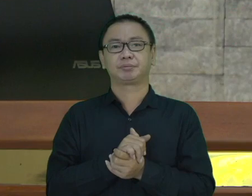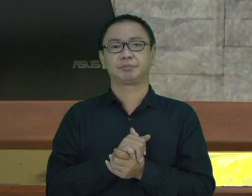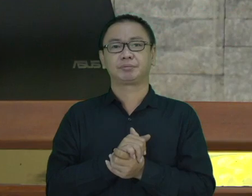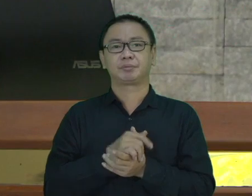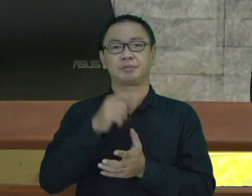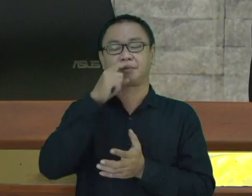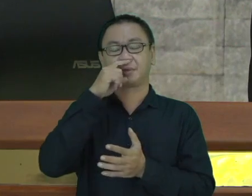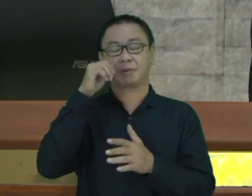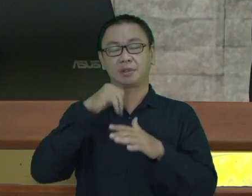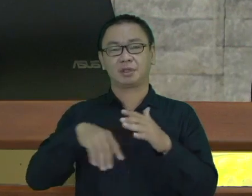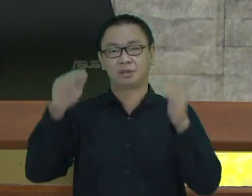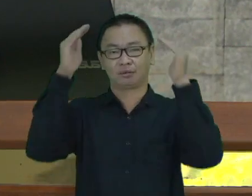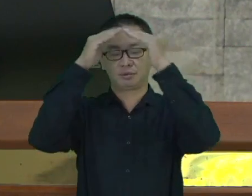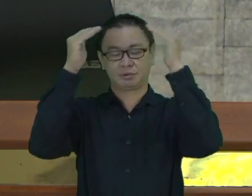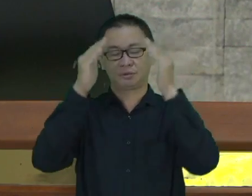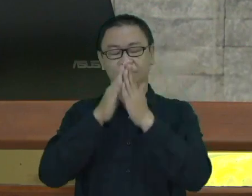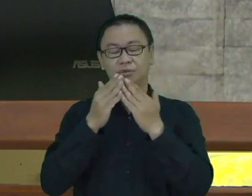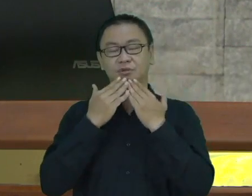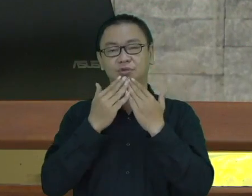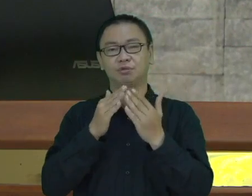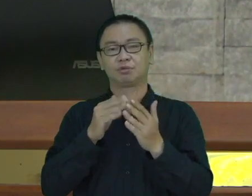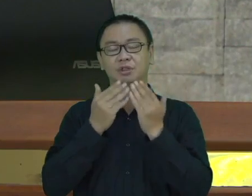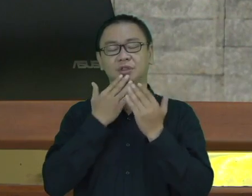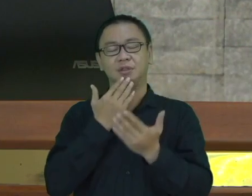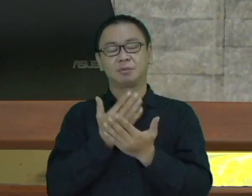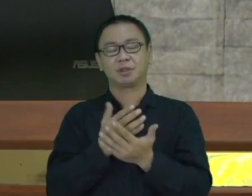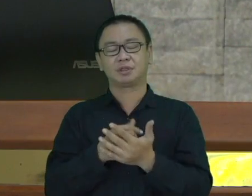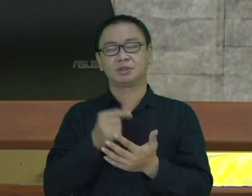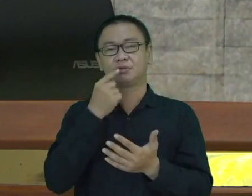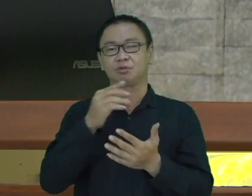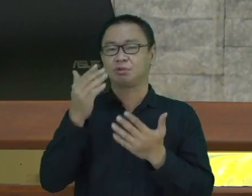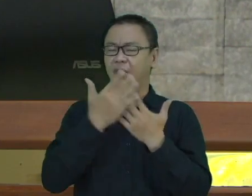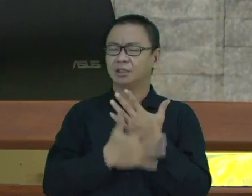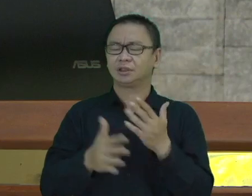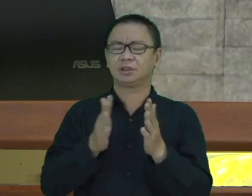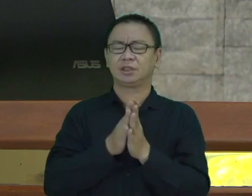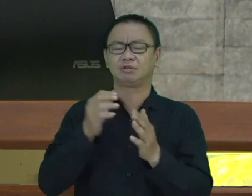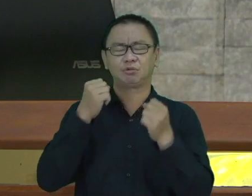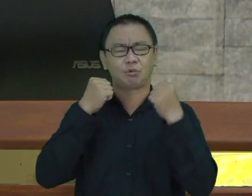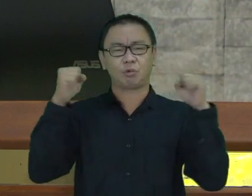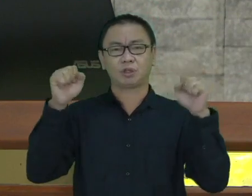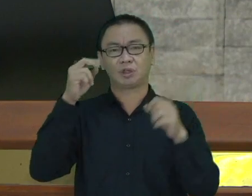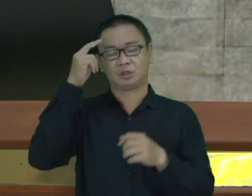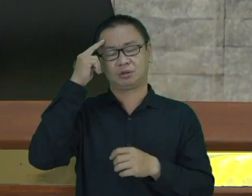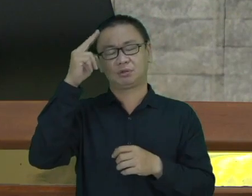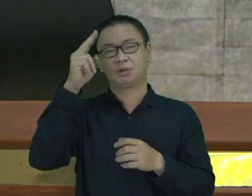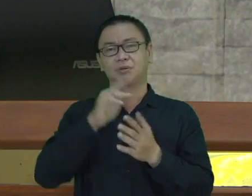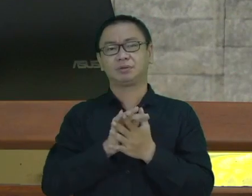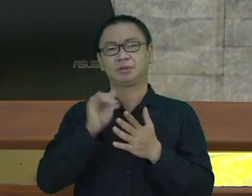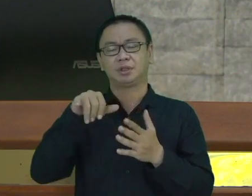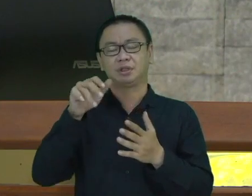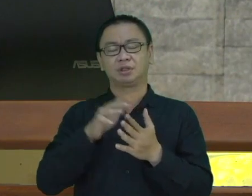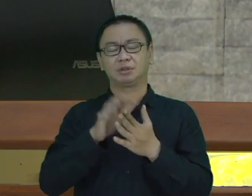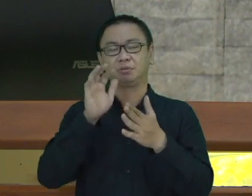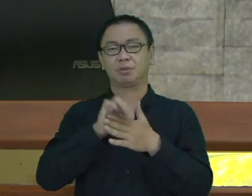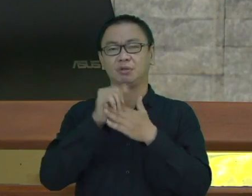Bapa di dalam sorga, puji syukur dan terima kasih atas kasih serta kuasa Tuhan yang Engkau